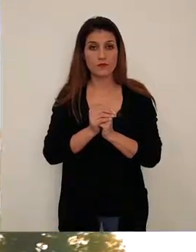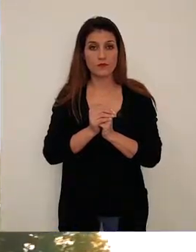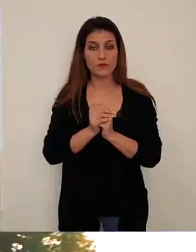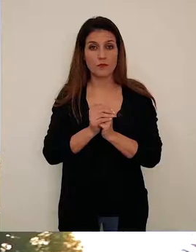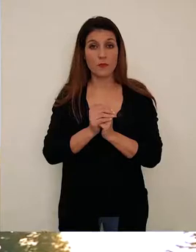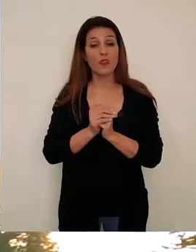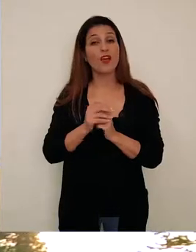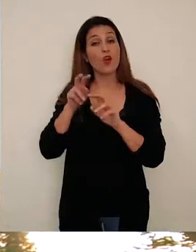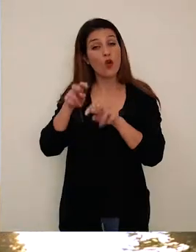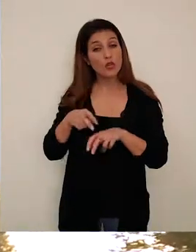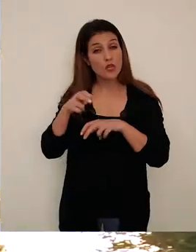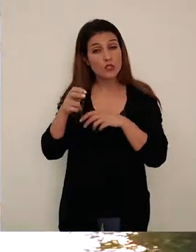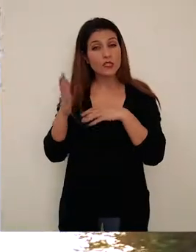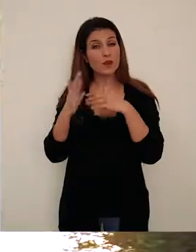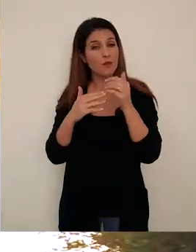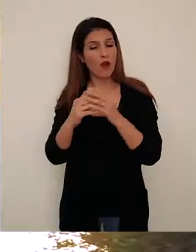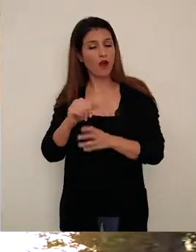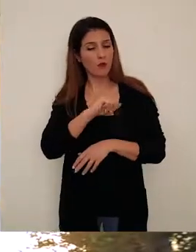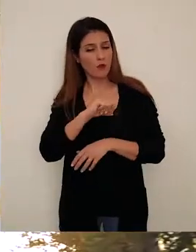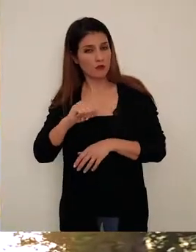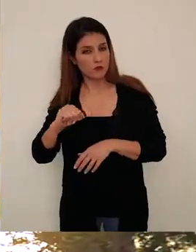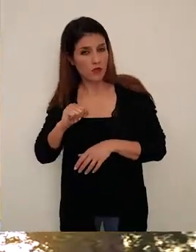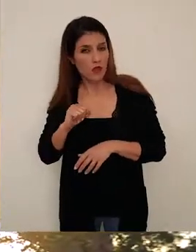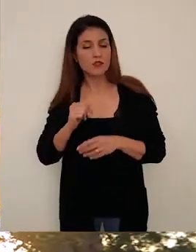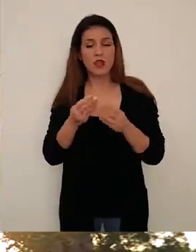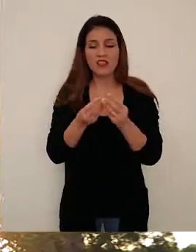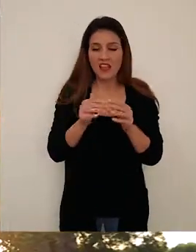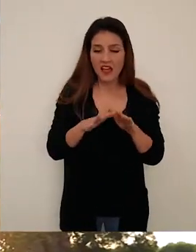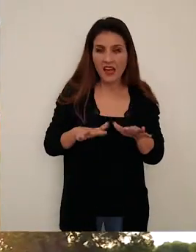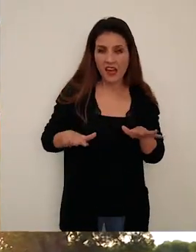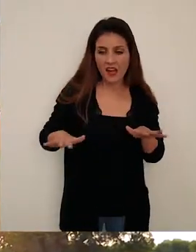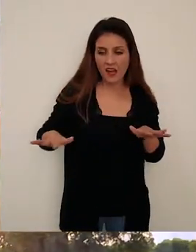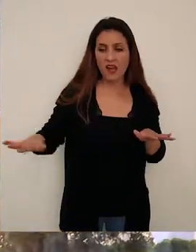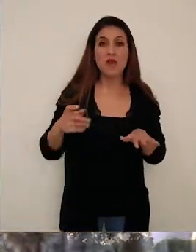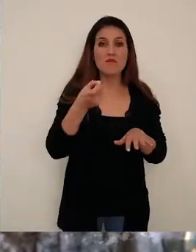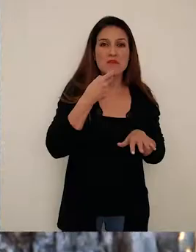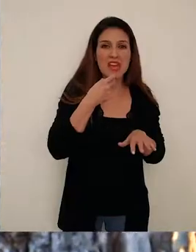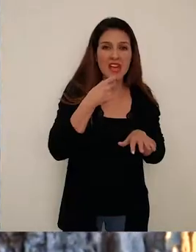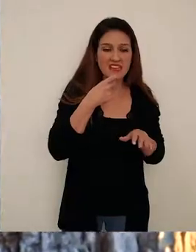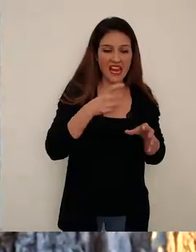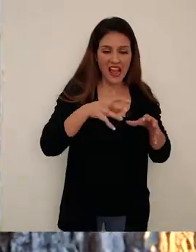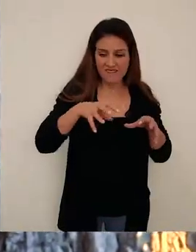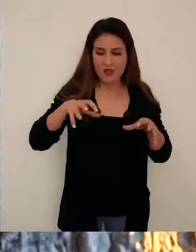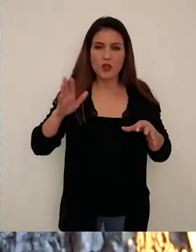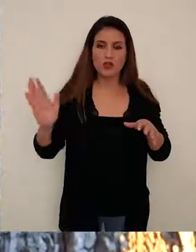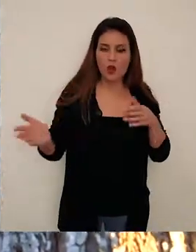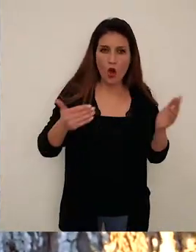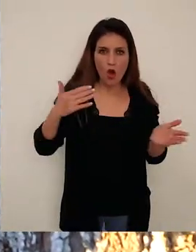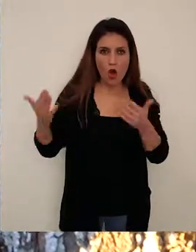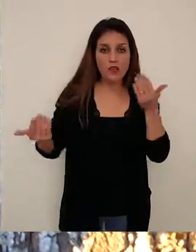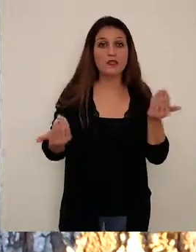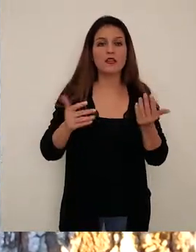Pazienti e rugose mani contadine hanno nel tempo dissodato le terre dalle pietre vive e reso i terreni propensi alla coltivazione